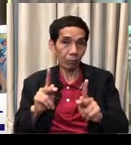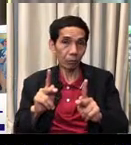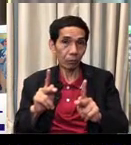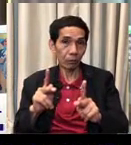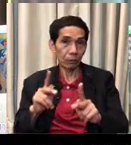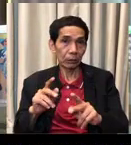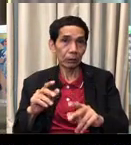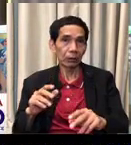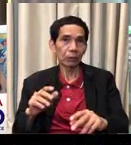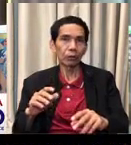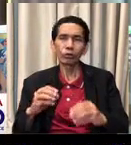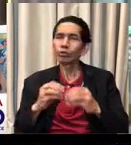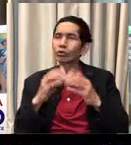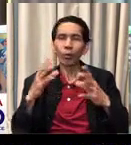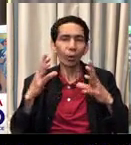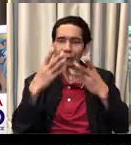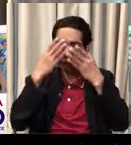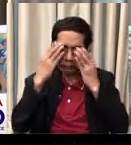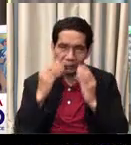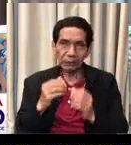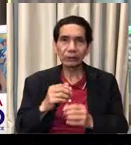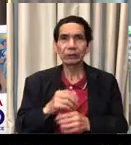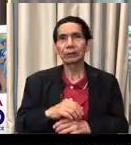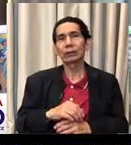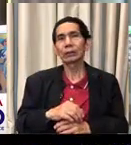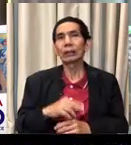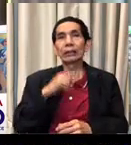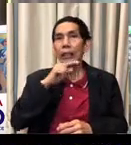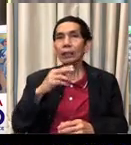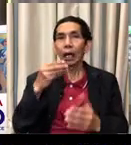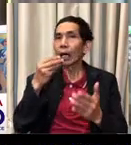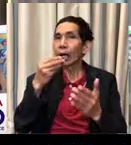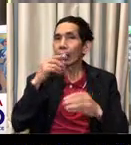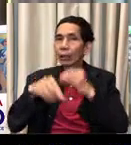Hindi ba nakalulungkot yun? It's not about the money.